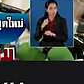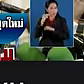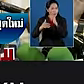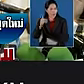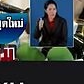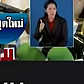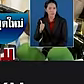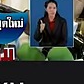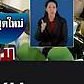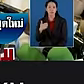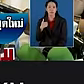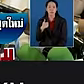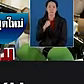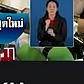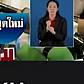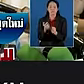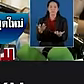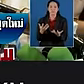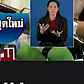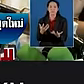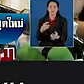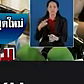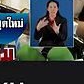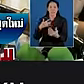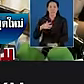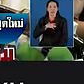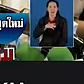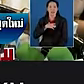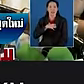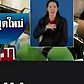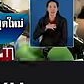ใช่ท่านมาเล่นเกมการเมืองเพื่อหวังตอบสนองความต้องการของใครบางคน